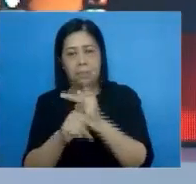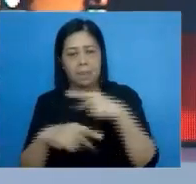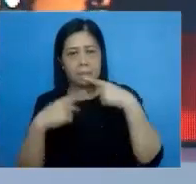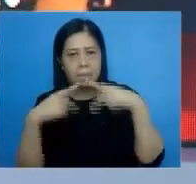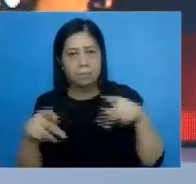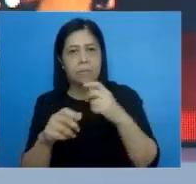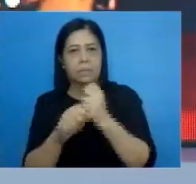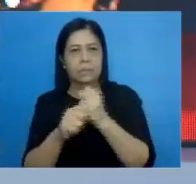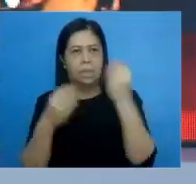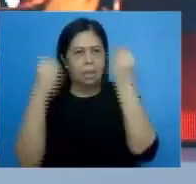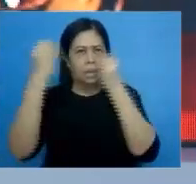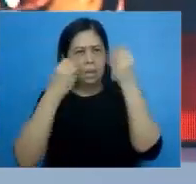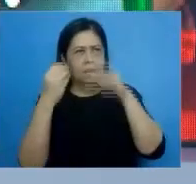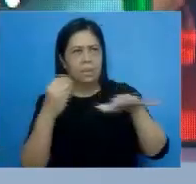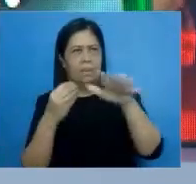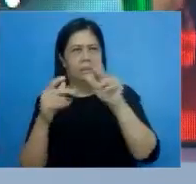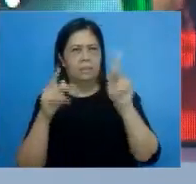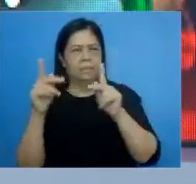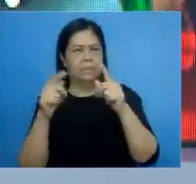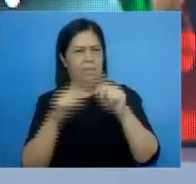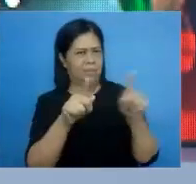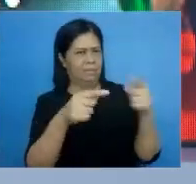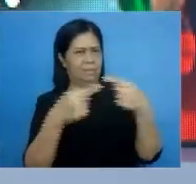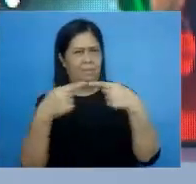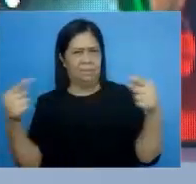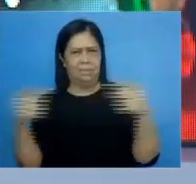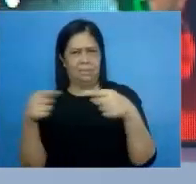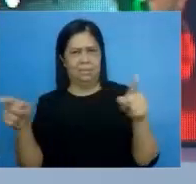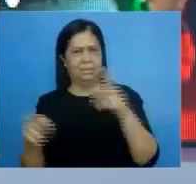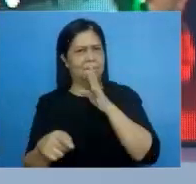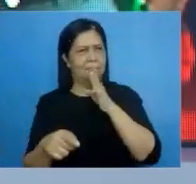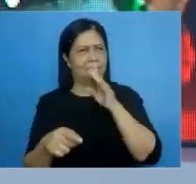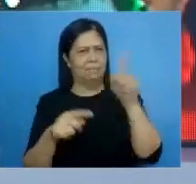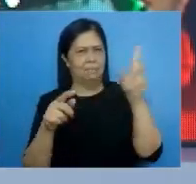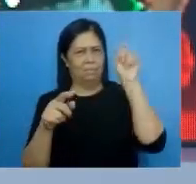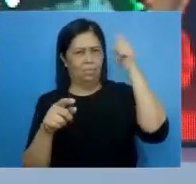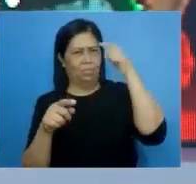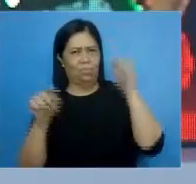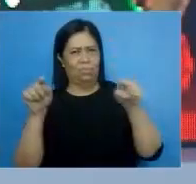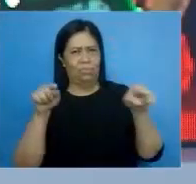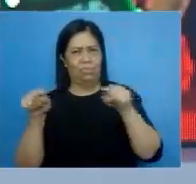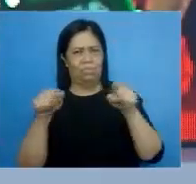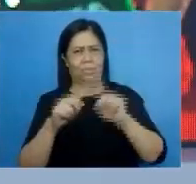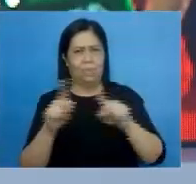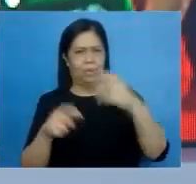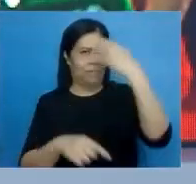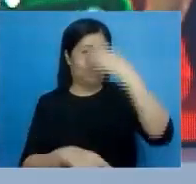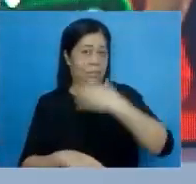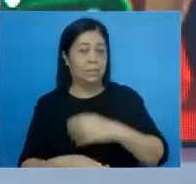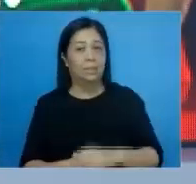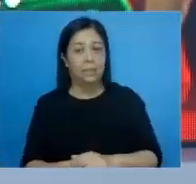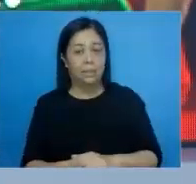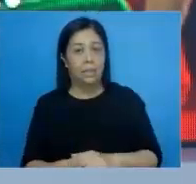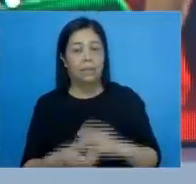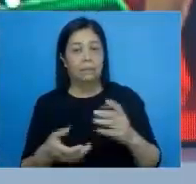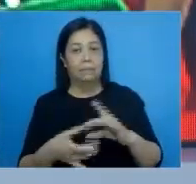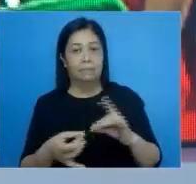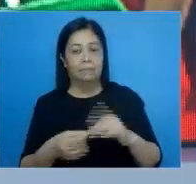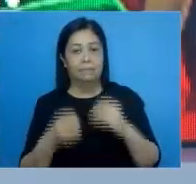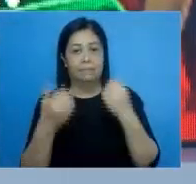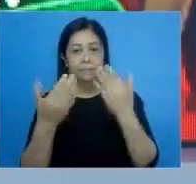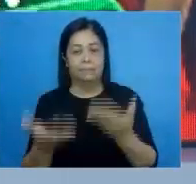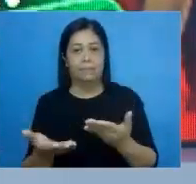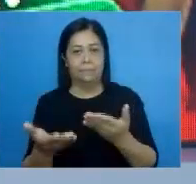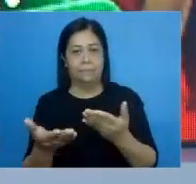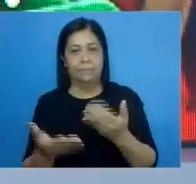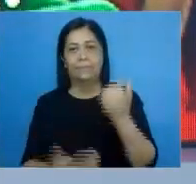ng kalituhan ang magkakaibang pahayag ng mga opisyal ng pamahalaan tungkol sa face shield. Nasa frontline ng balitang yan, si